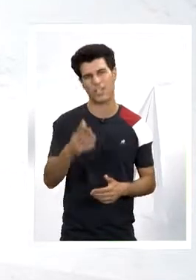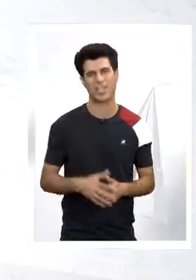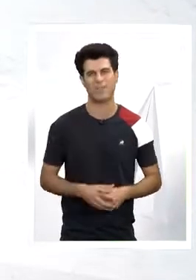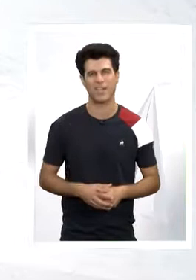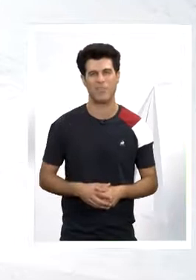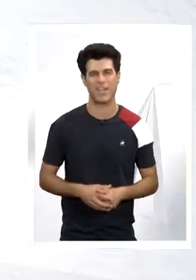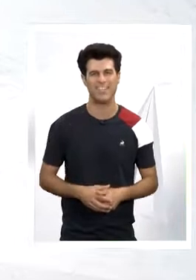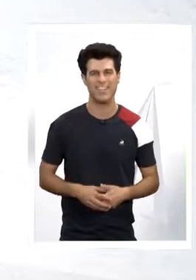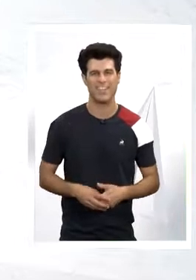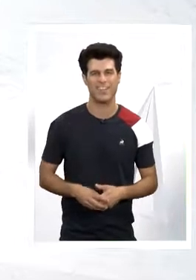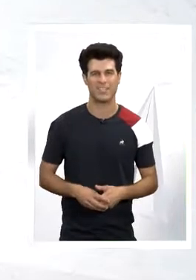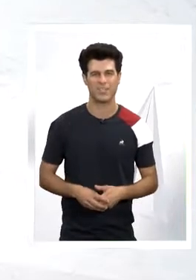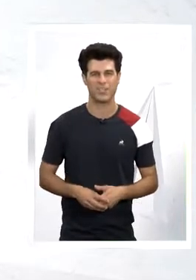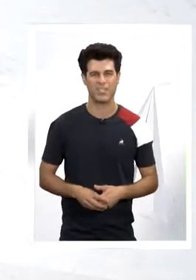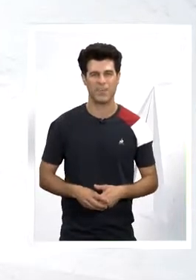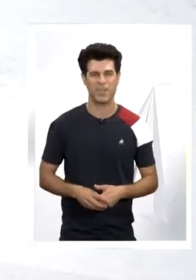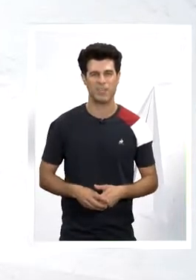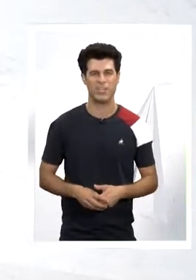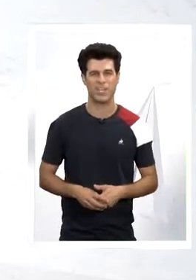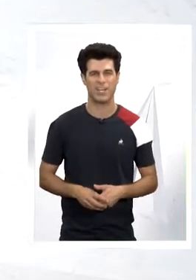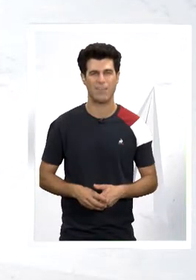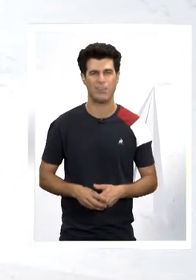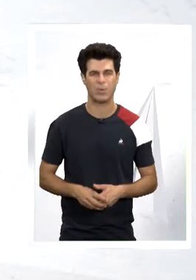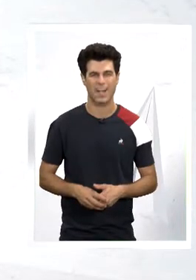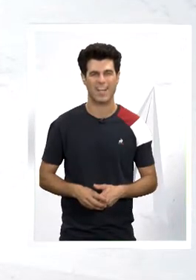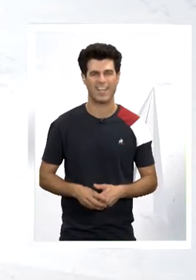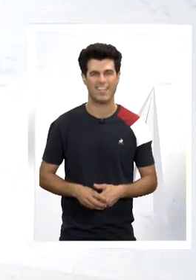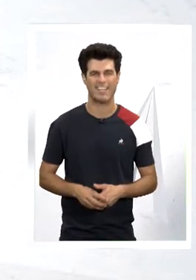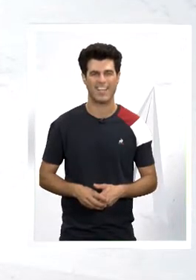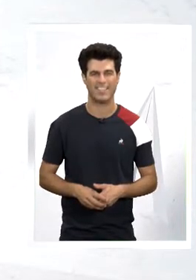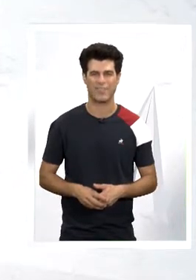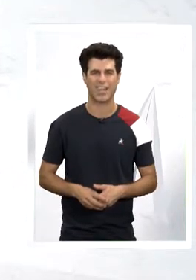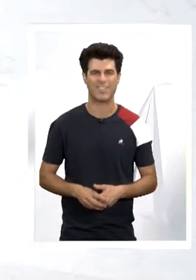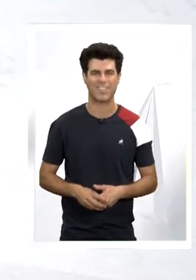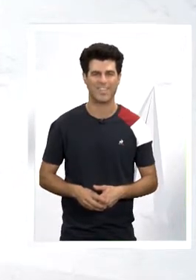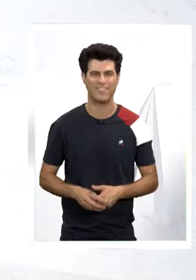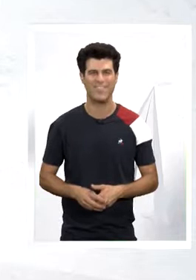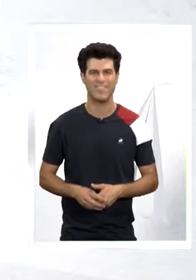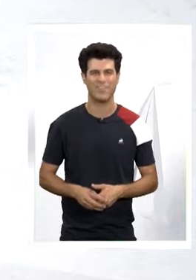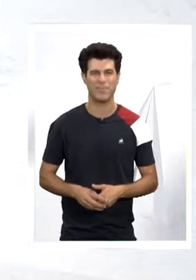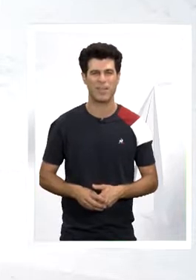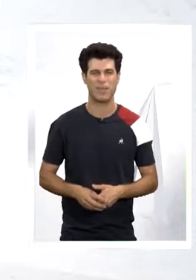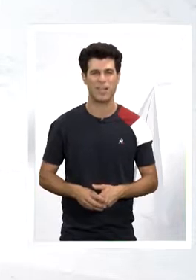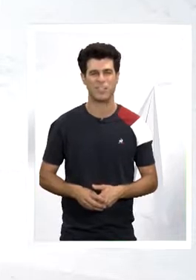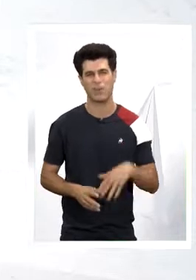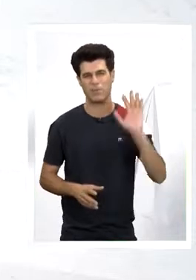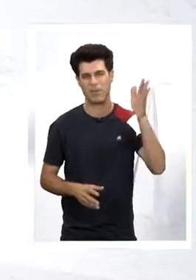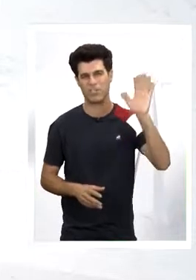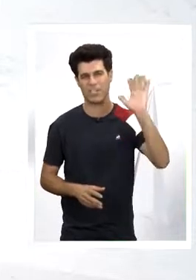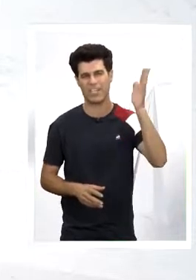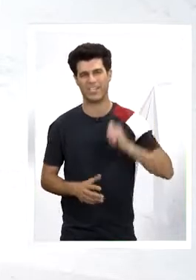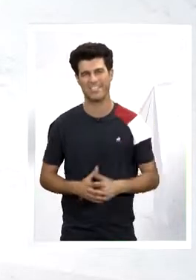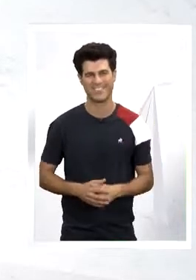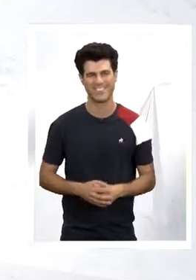כמו שלכם, לאה ומאיר. ועכשיו אני רוצה לדבר עם שיר המתוקה, הנכדה הנפלאה שלכם, ואימא ענבל. שלום